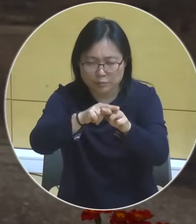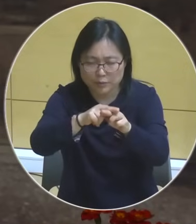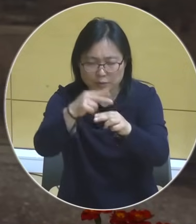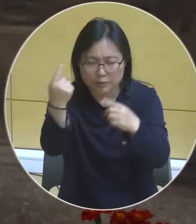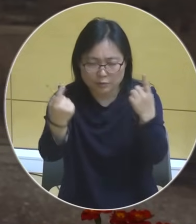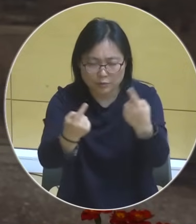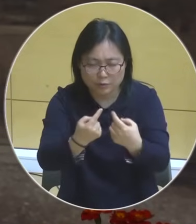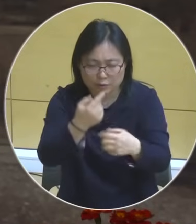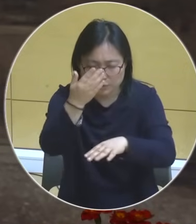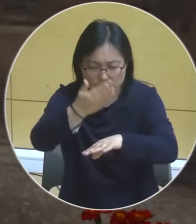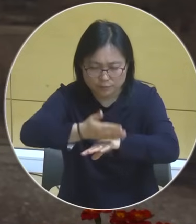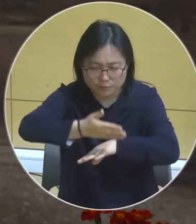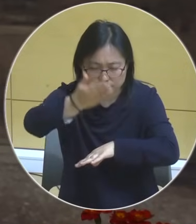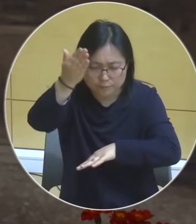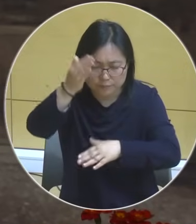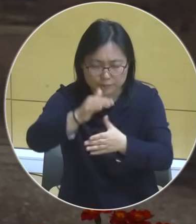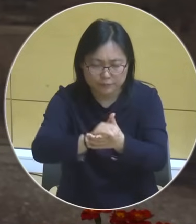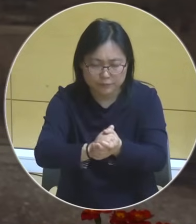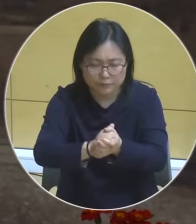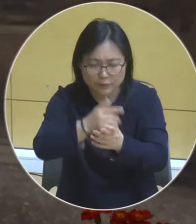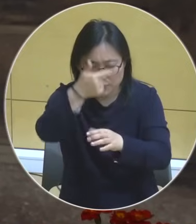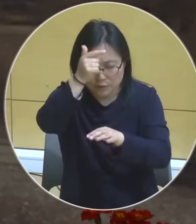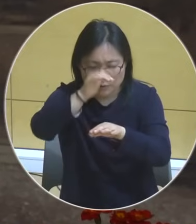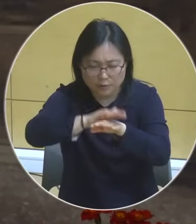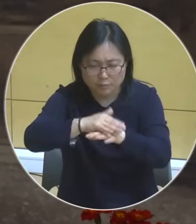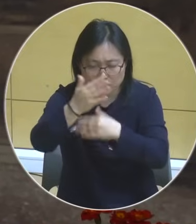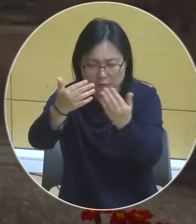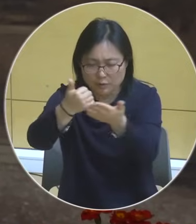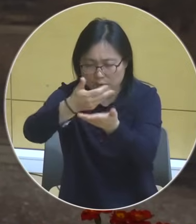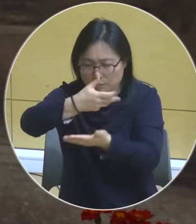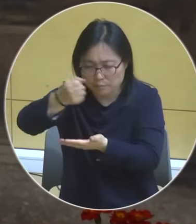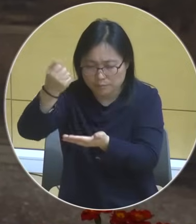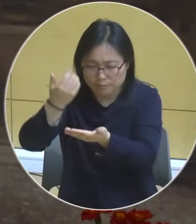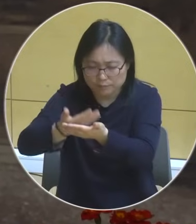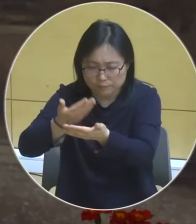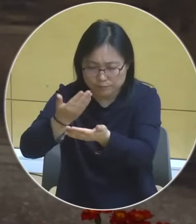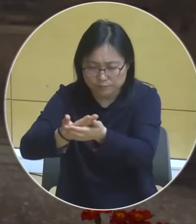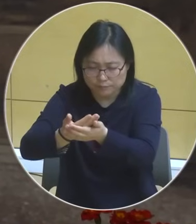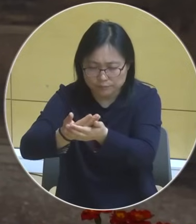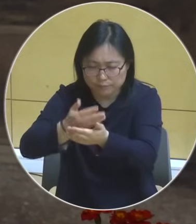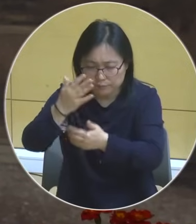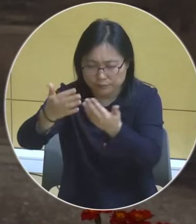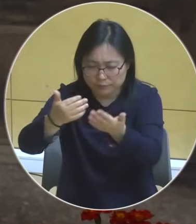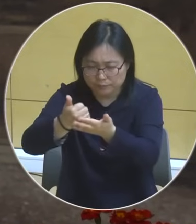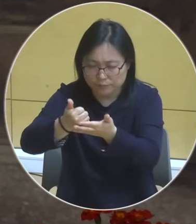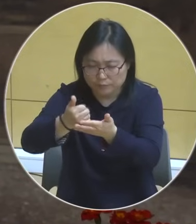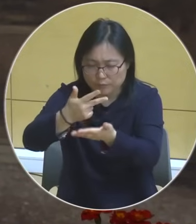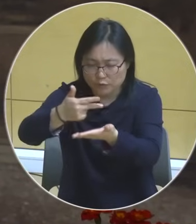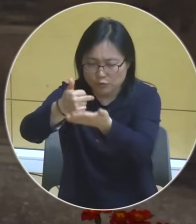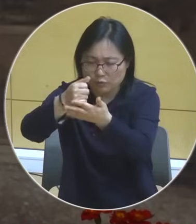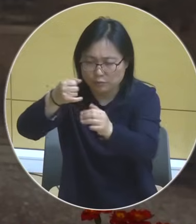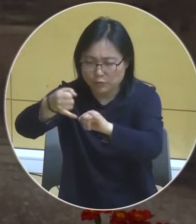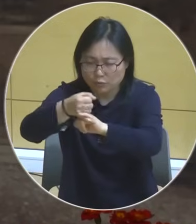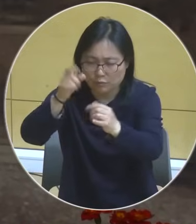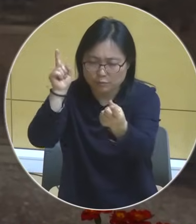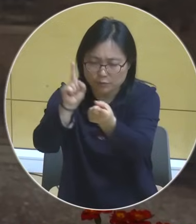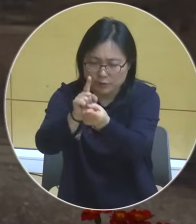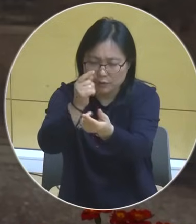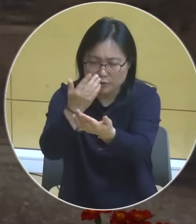것 감사를 드립니다. 이 예배를 하나님 받아주시옵고, 하나님 주님을 꼭 만나게